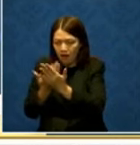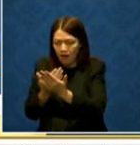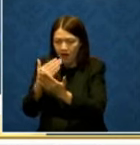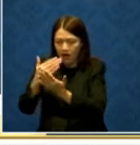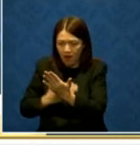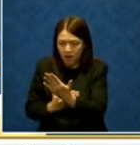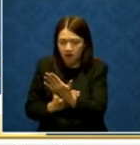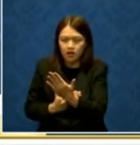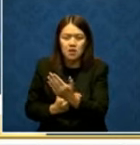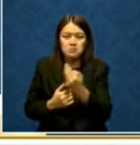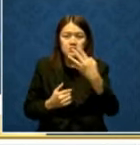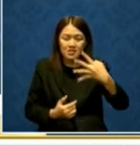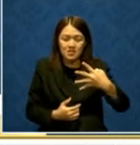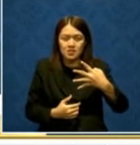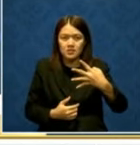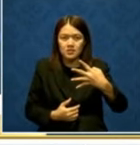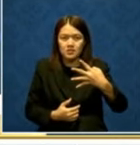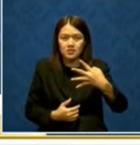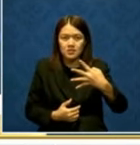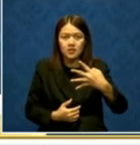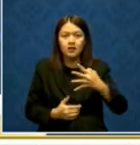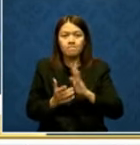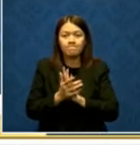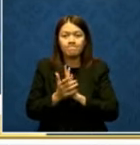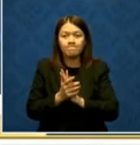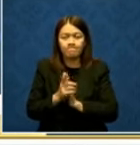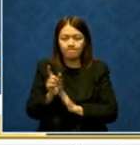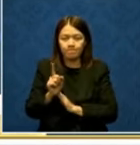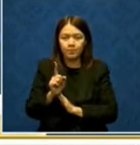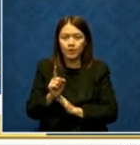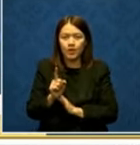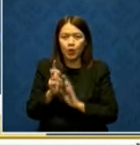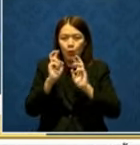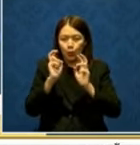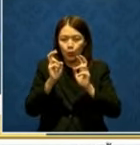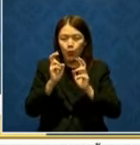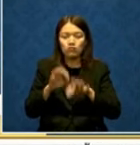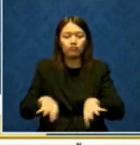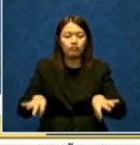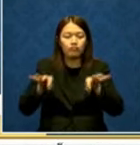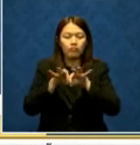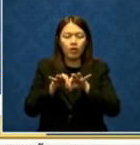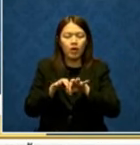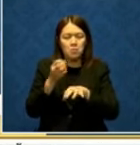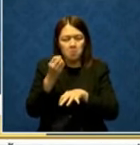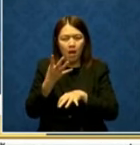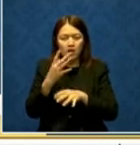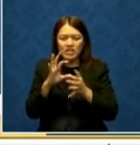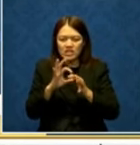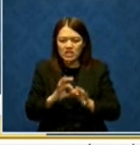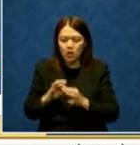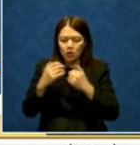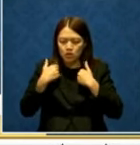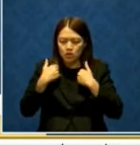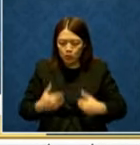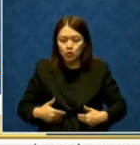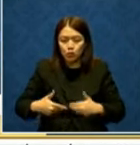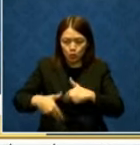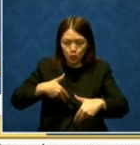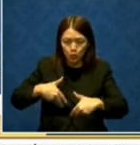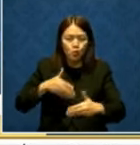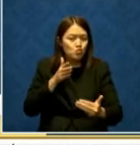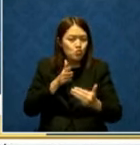ผมขอยกมา 4เรื่องนะครับต้องขอขอชื่นชมว่าประเด็นที่ท่านได้ให้ความสำคัญเนี่ยส่วนใหญ่ก็ยึดโยงกับชีวิตความเป็นอยู่ของพี่น้อง